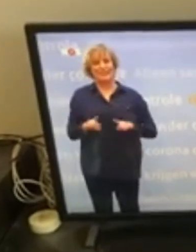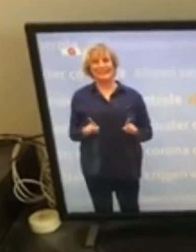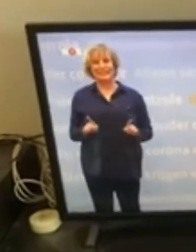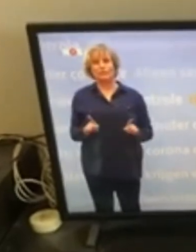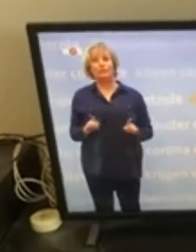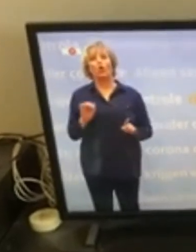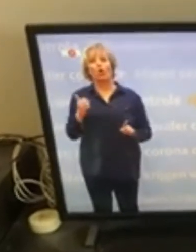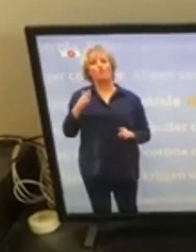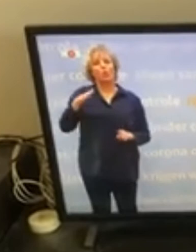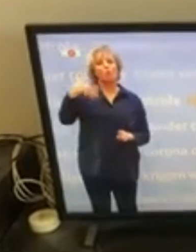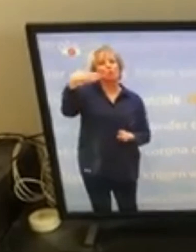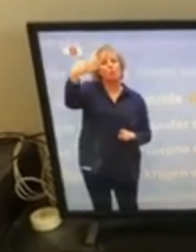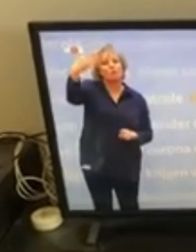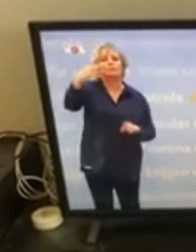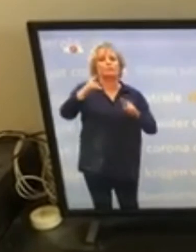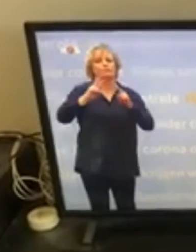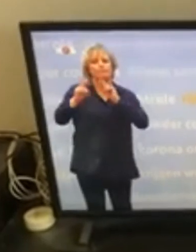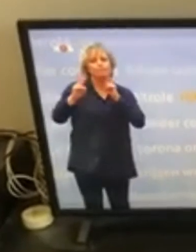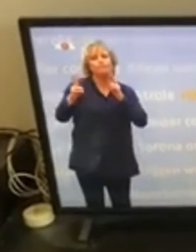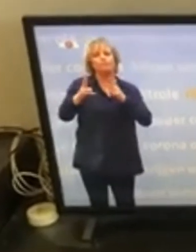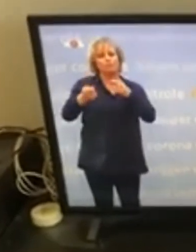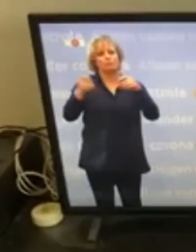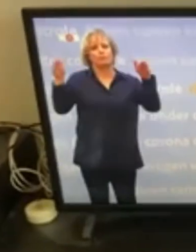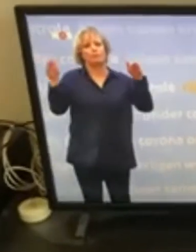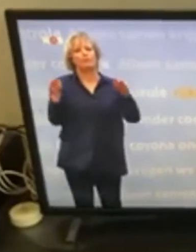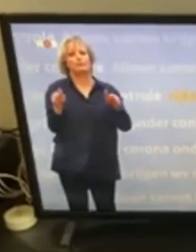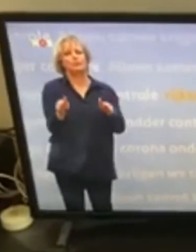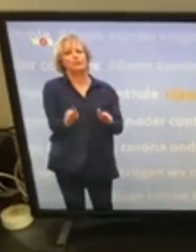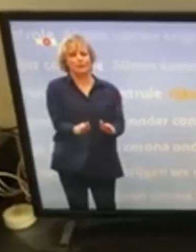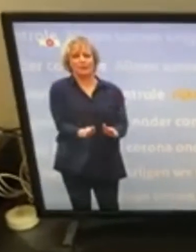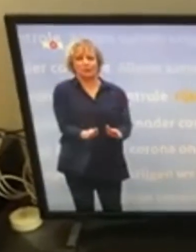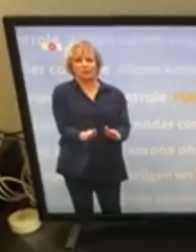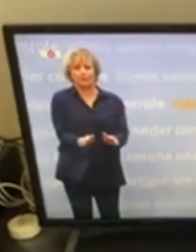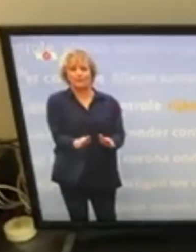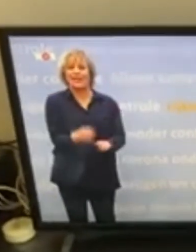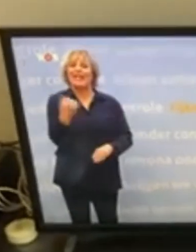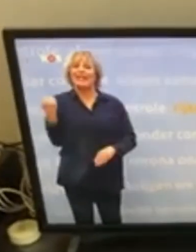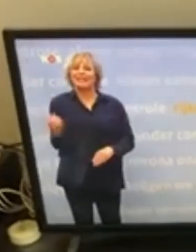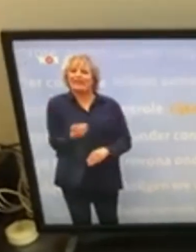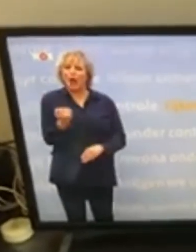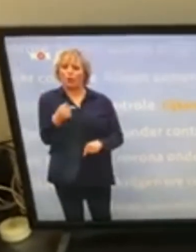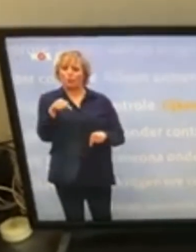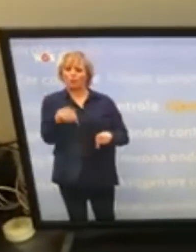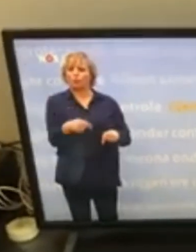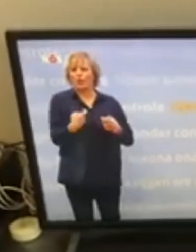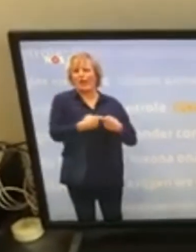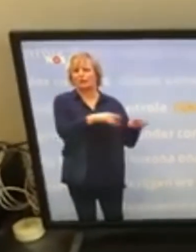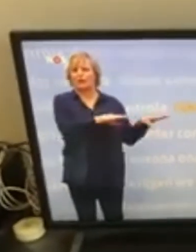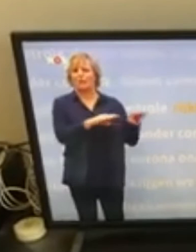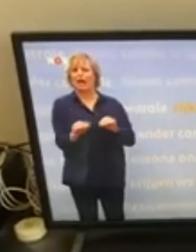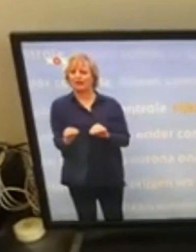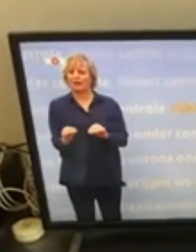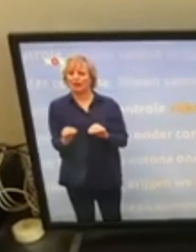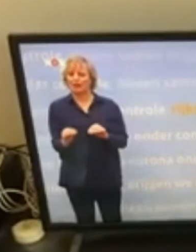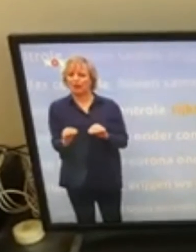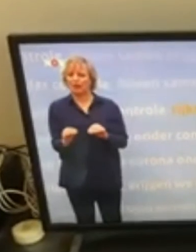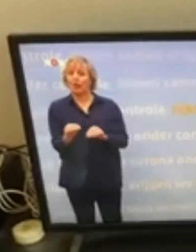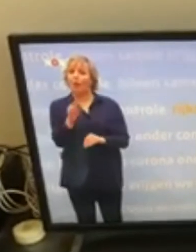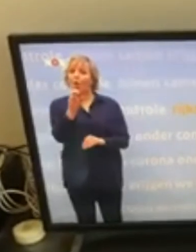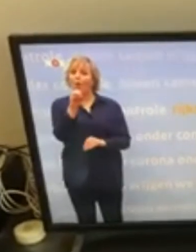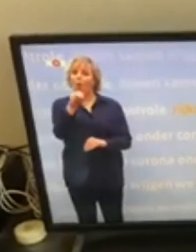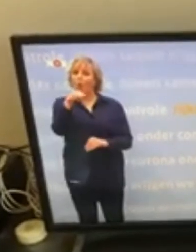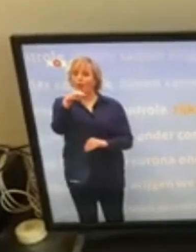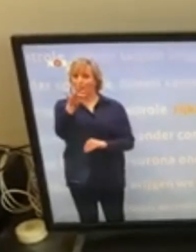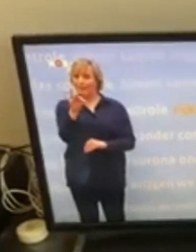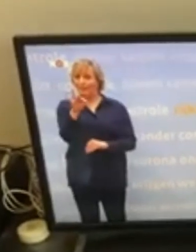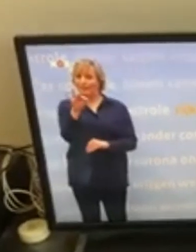een veelvoud aan besmettingen. En het is ook daarom dat we nu die extra maatregelen nemen. Het OMT denkt op basis